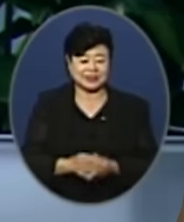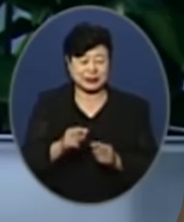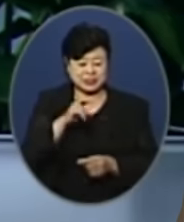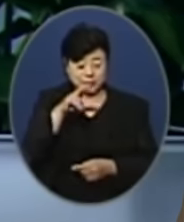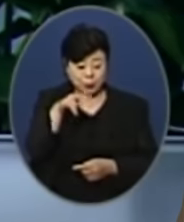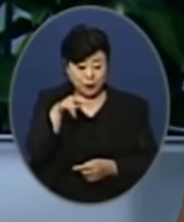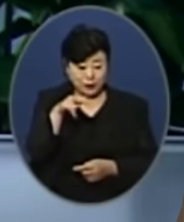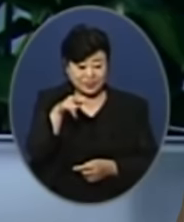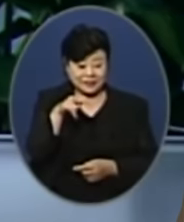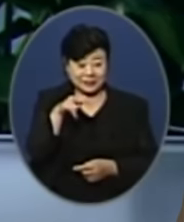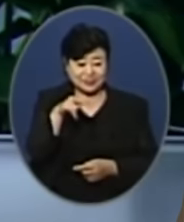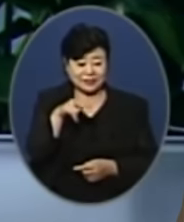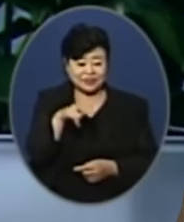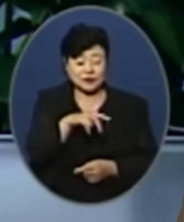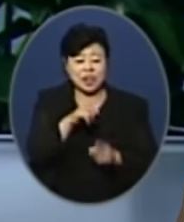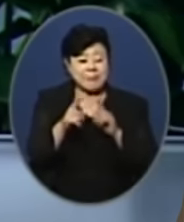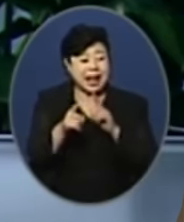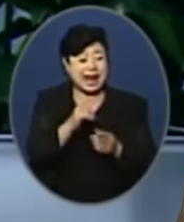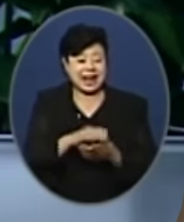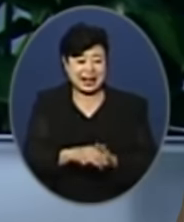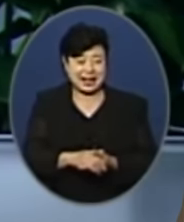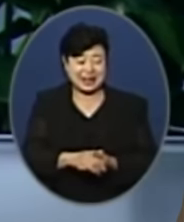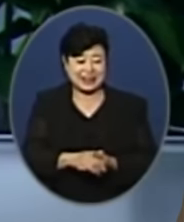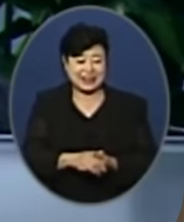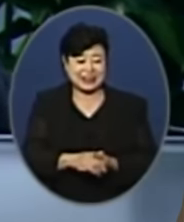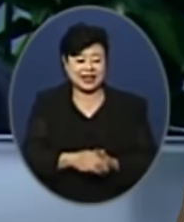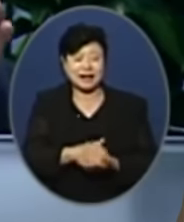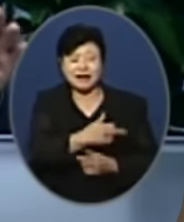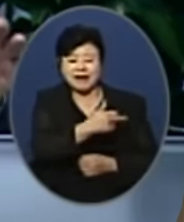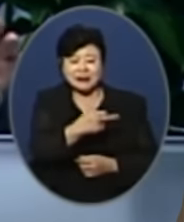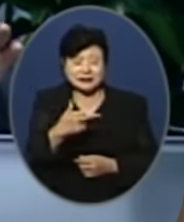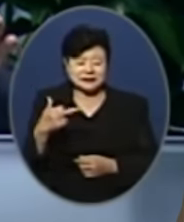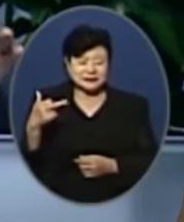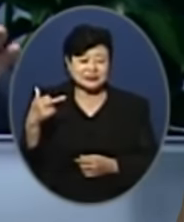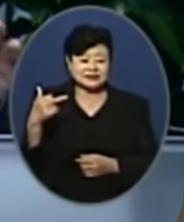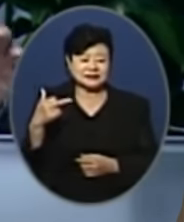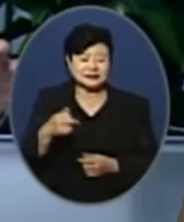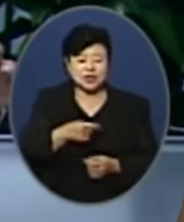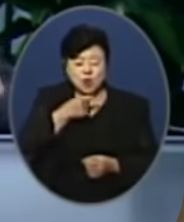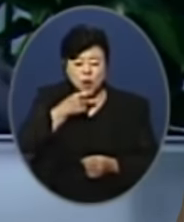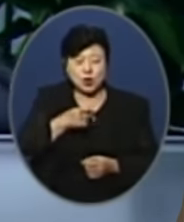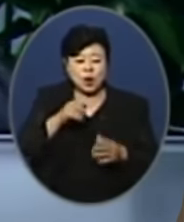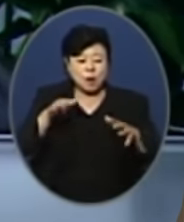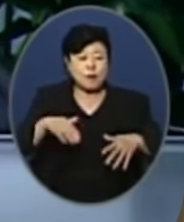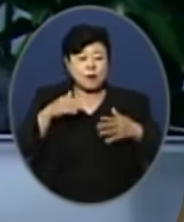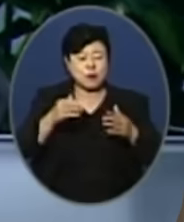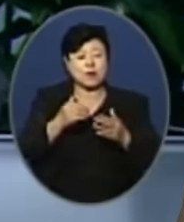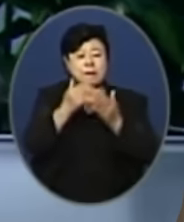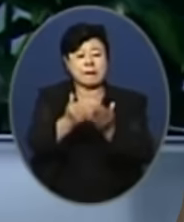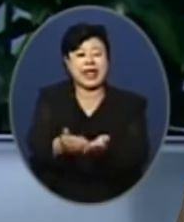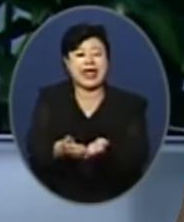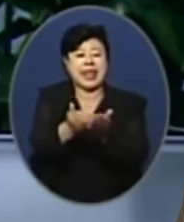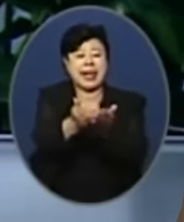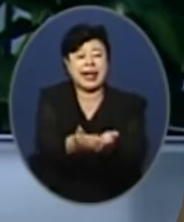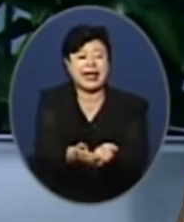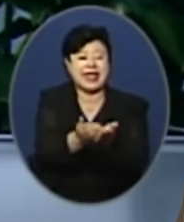성경에는 보면 우리 말이 뭐가 되냐, 큰 폭풍이란 바다에 배가